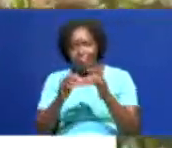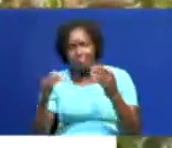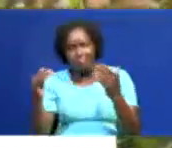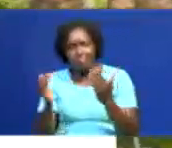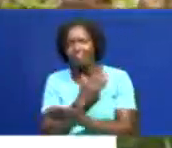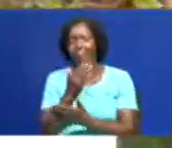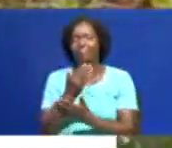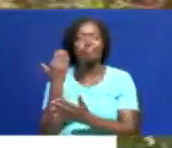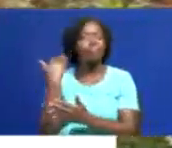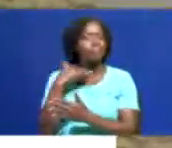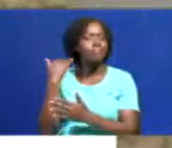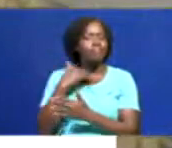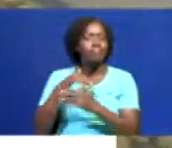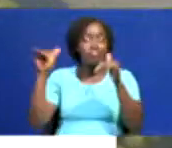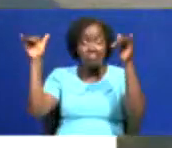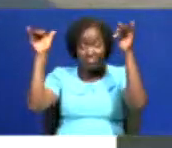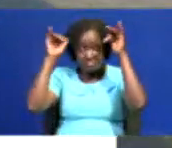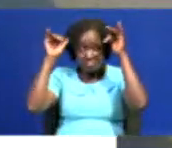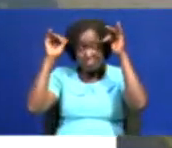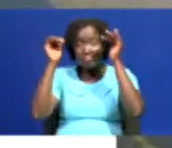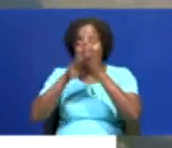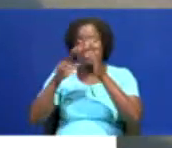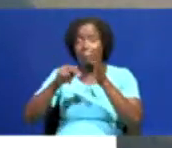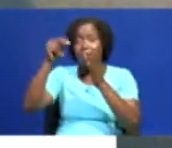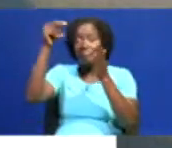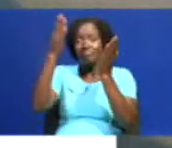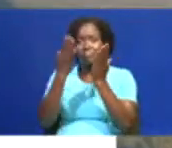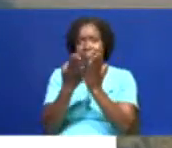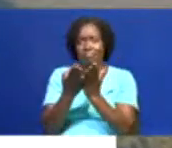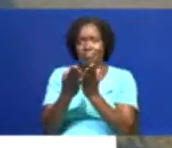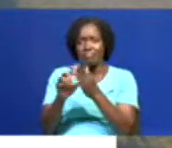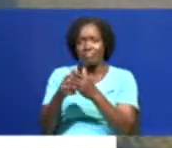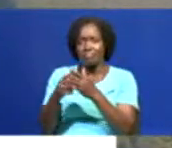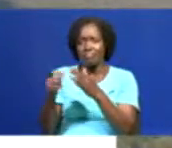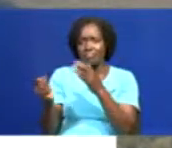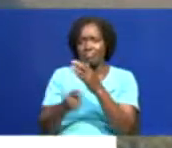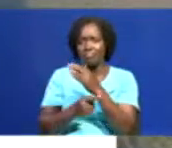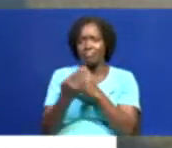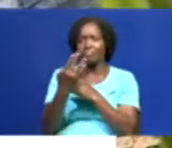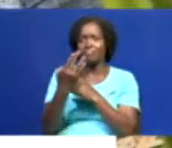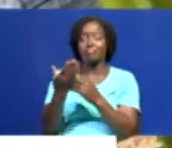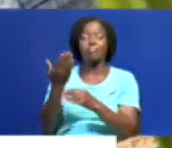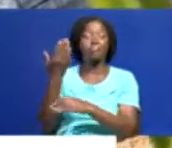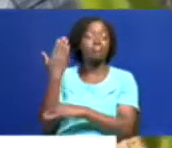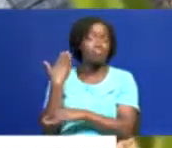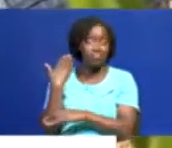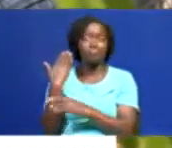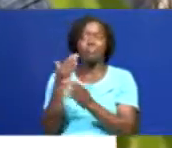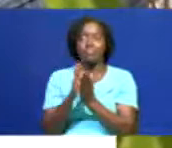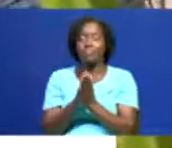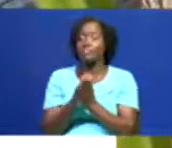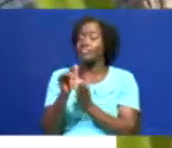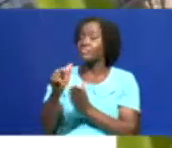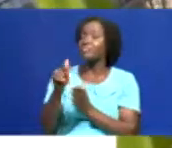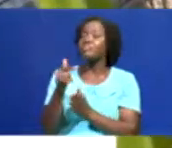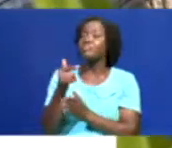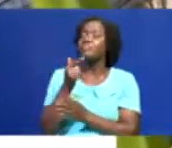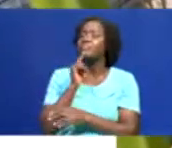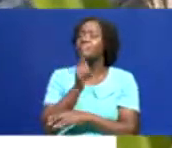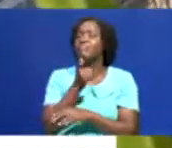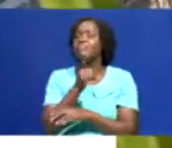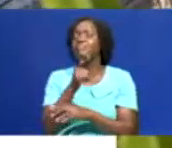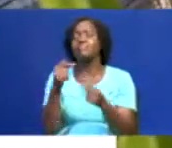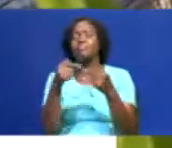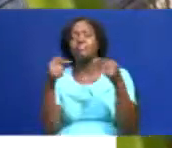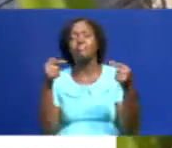mifugo kwenye eneo hilo la North Rift, shughuli iliyoanza zaidi ya miezi minne iliyopita. Ni hapa ambapo Kindiki aliuonya